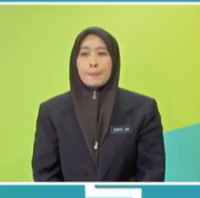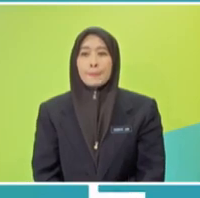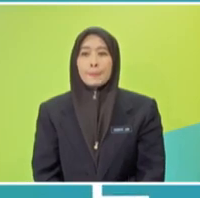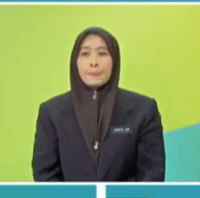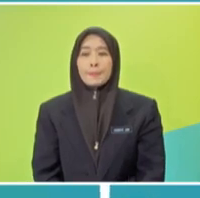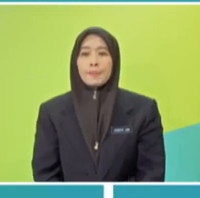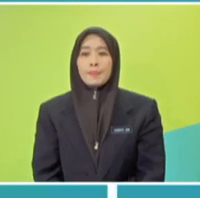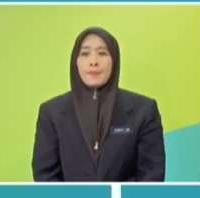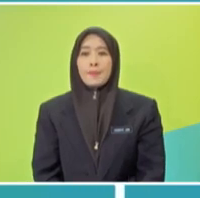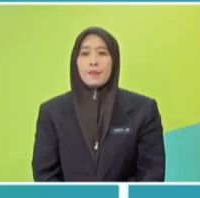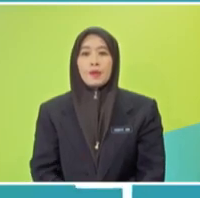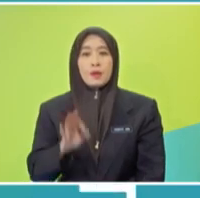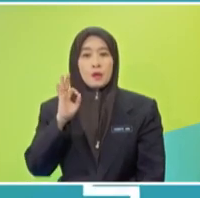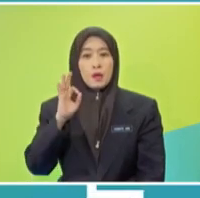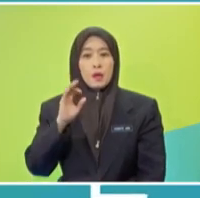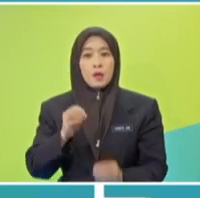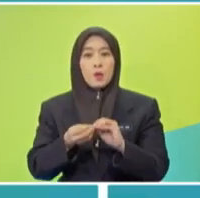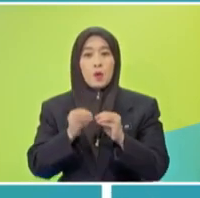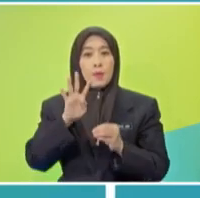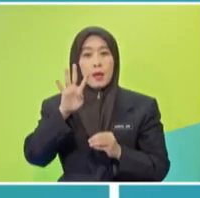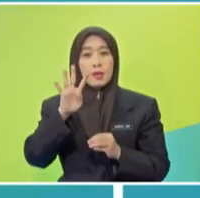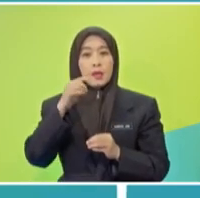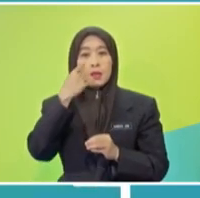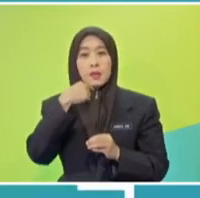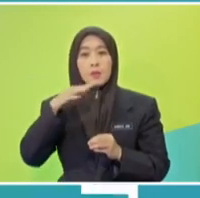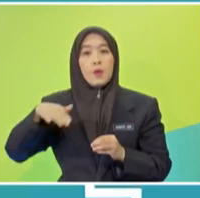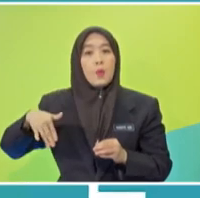sembuh oke yang keempat gembira